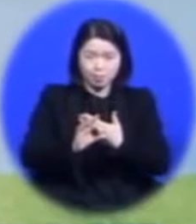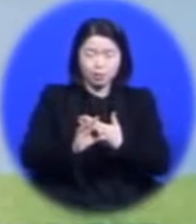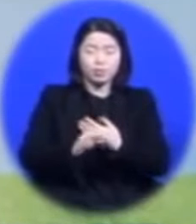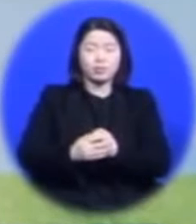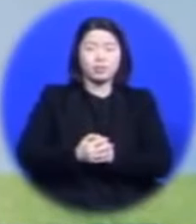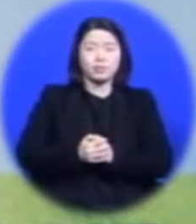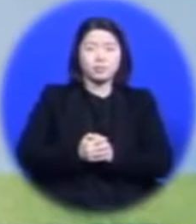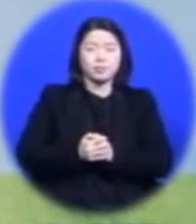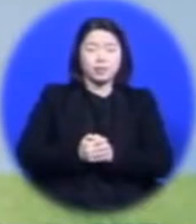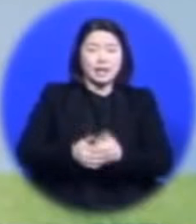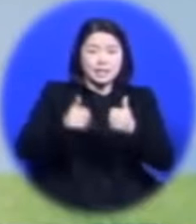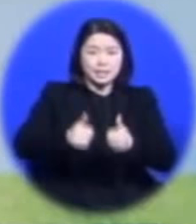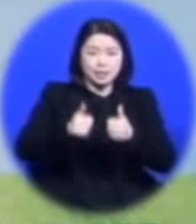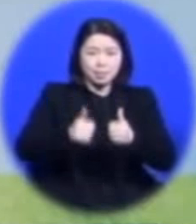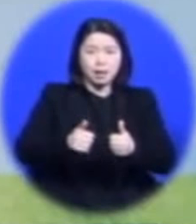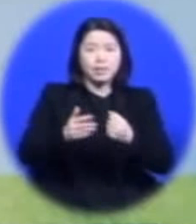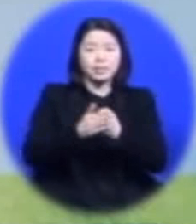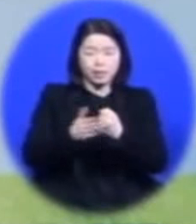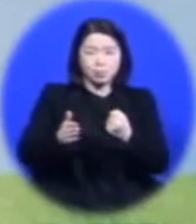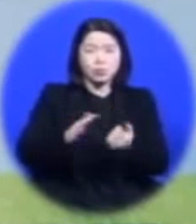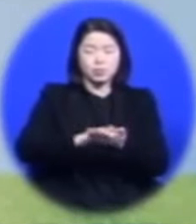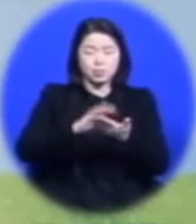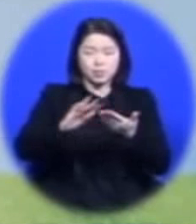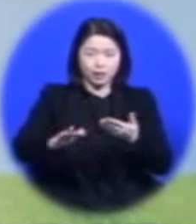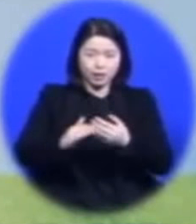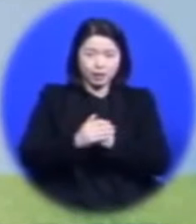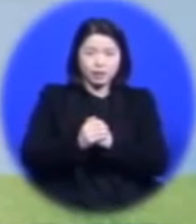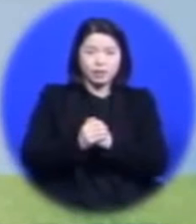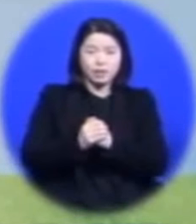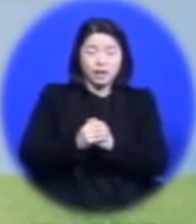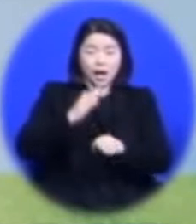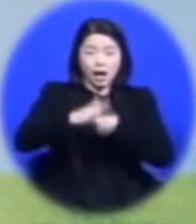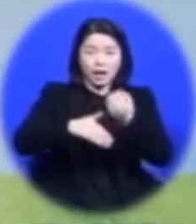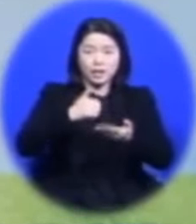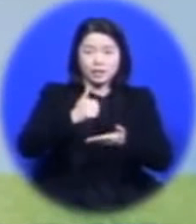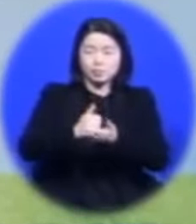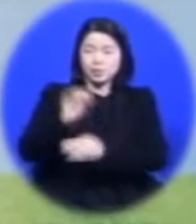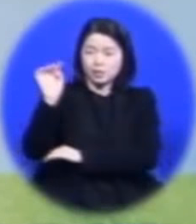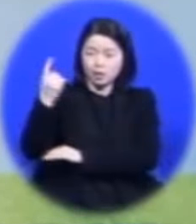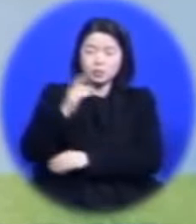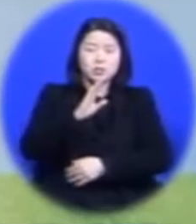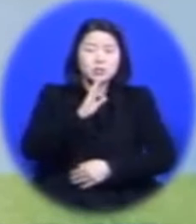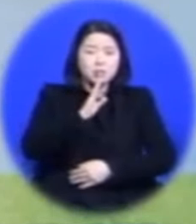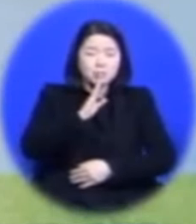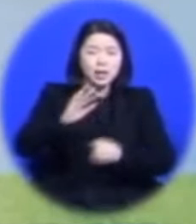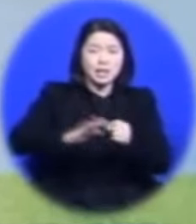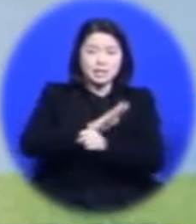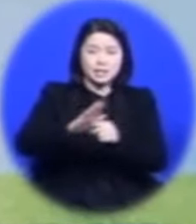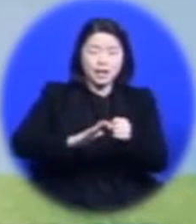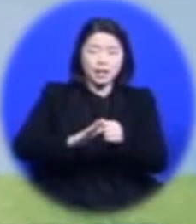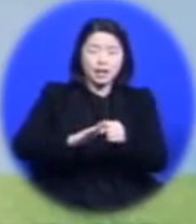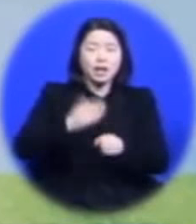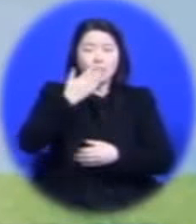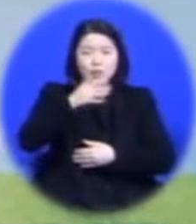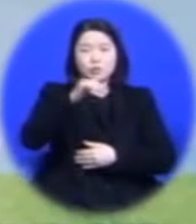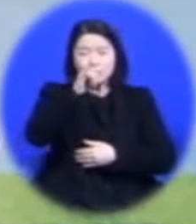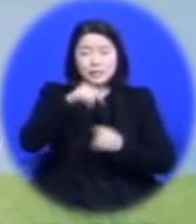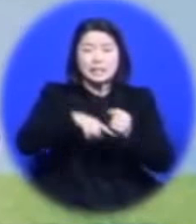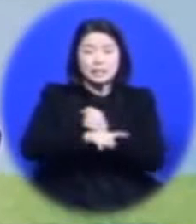이유는 때문이었던 거 같습니다 하나님이 다윗을 정말 사랑할 수밖에 없었던